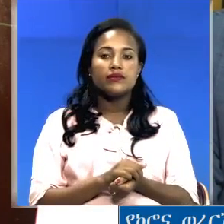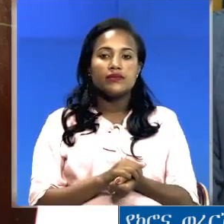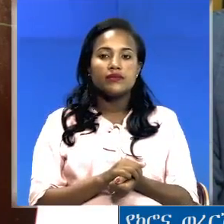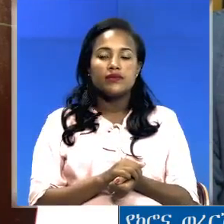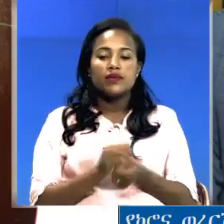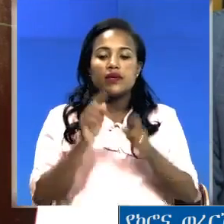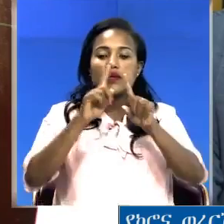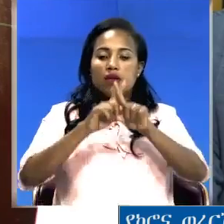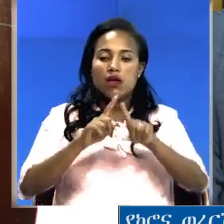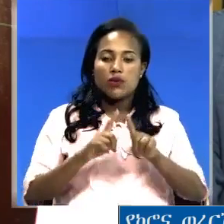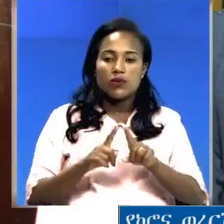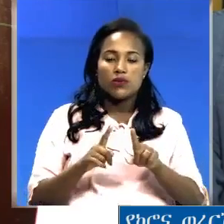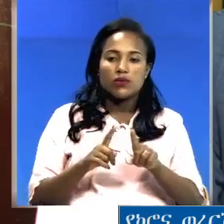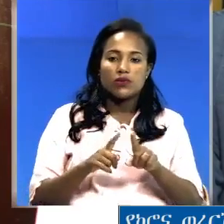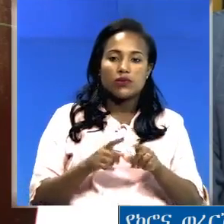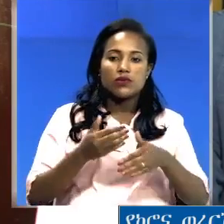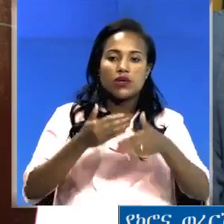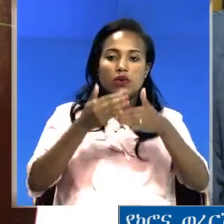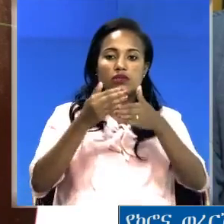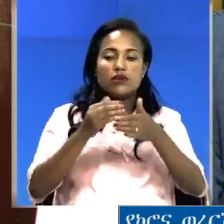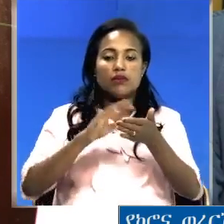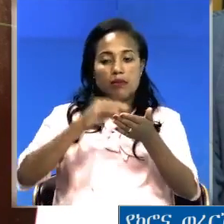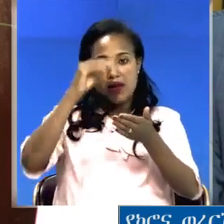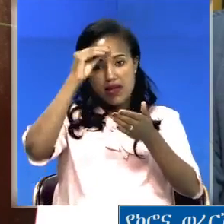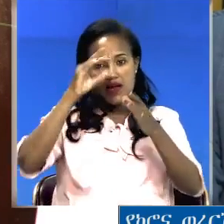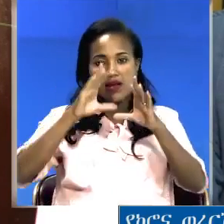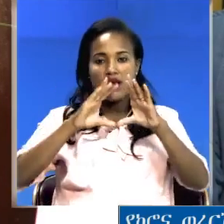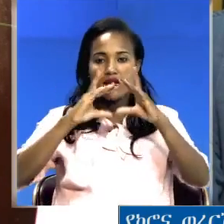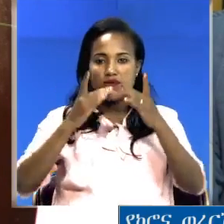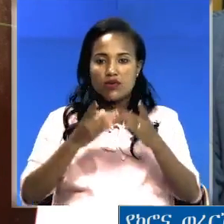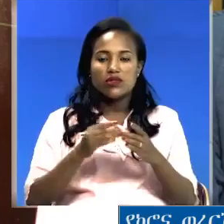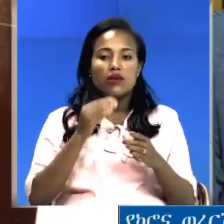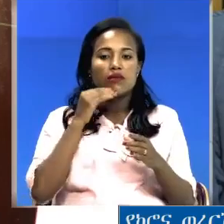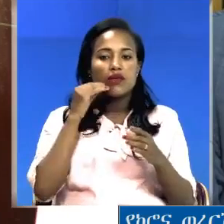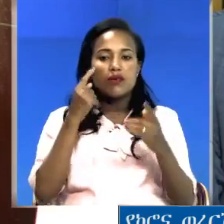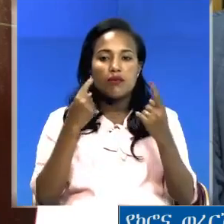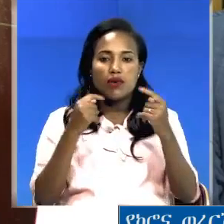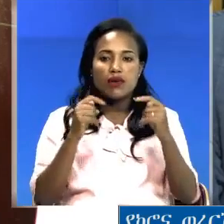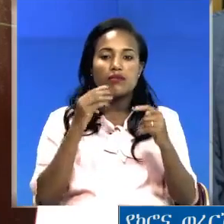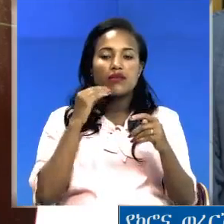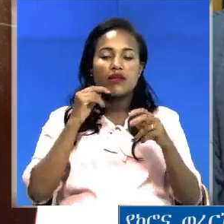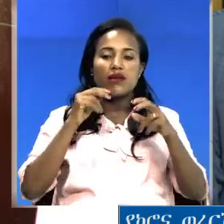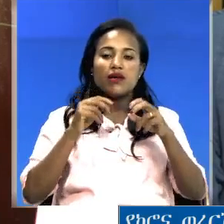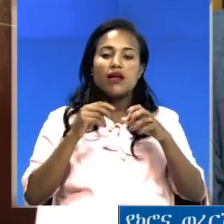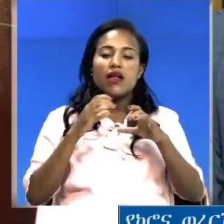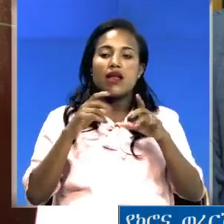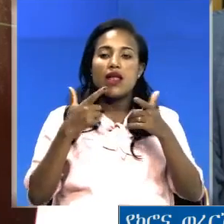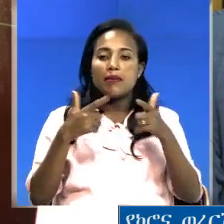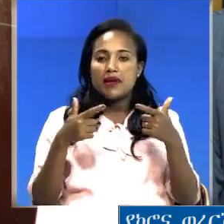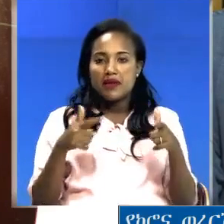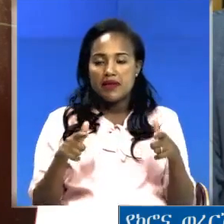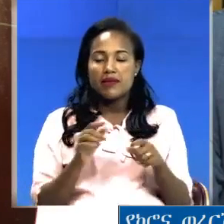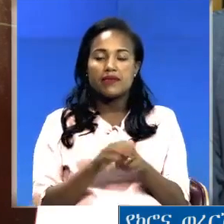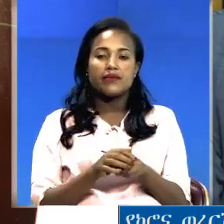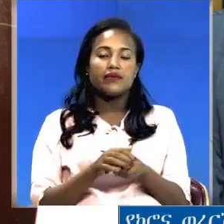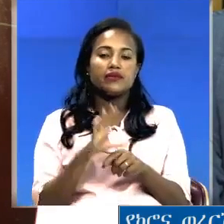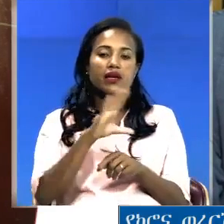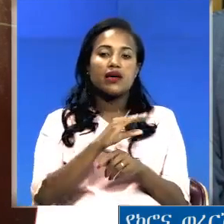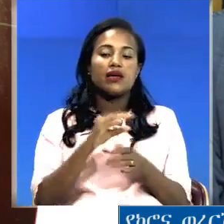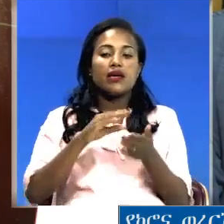የተለያዩ ህንጻዎች መማሪያ ክፍሎች፣ ቤተ ሙከራዎች፣ ቤተ መጻሕፍት እና